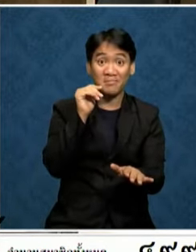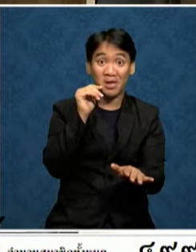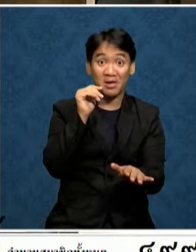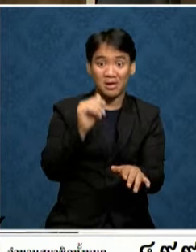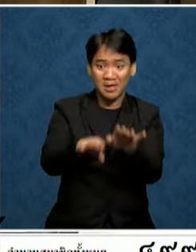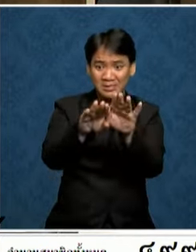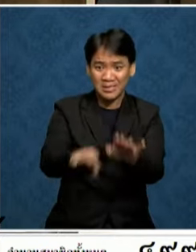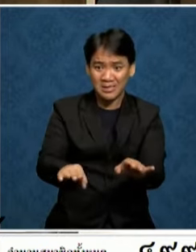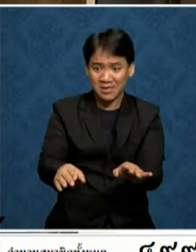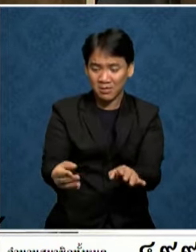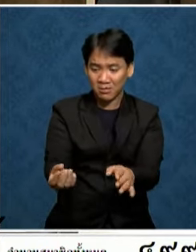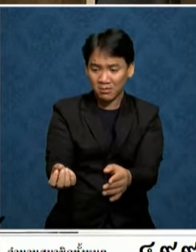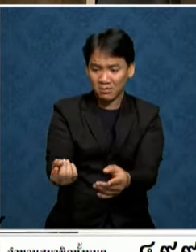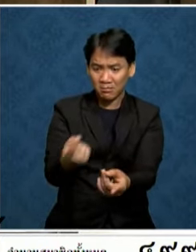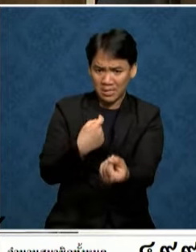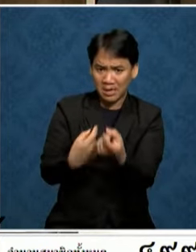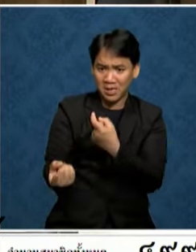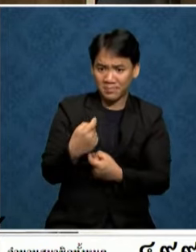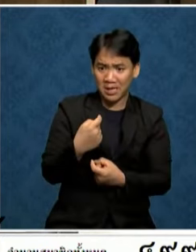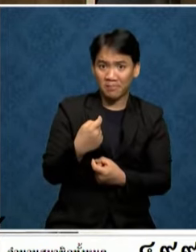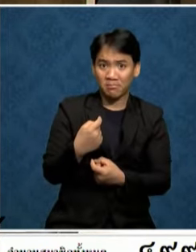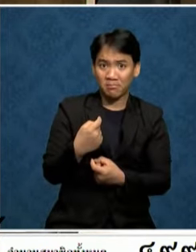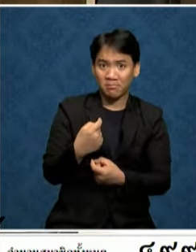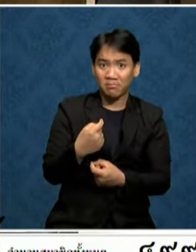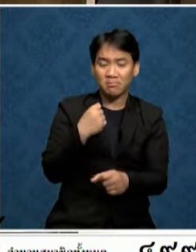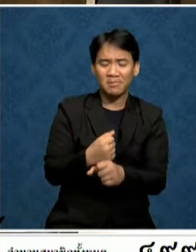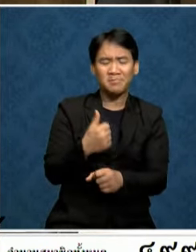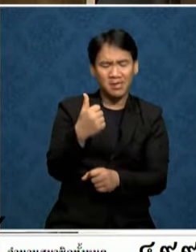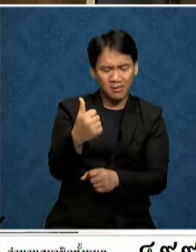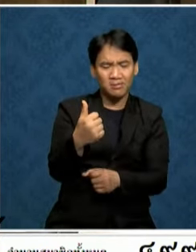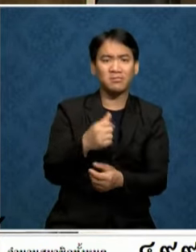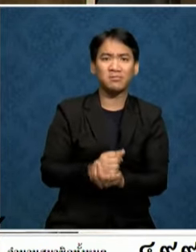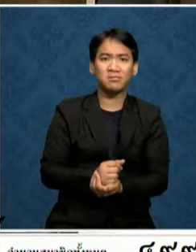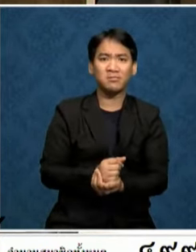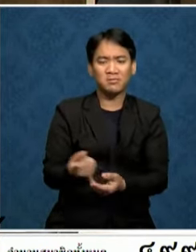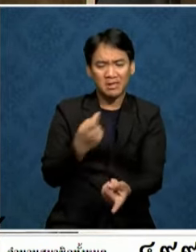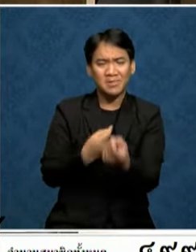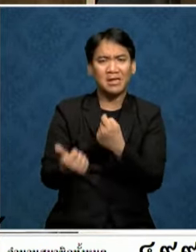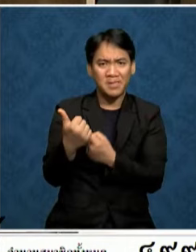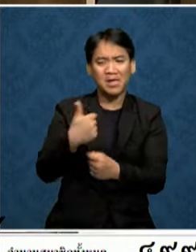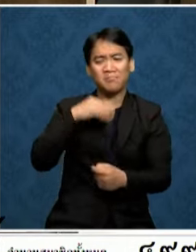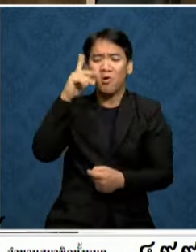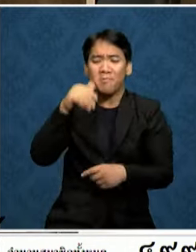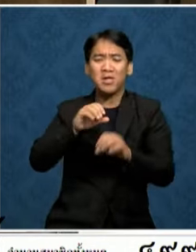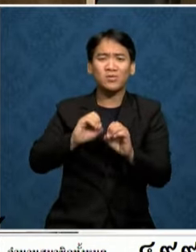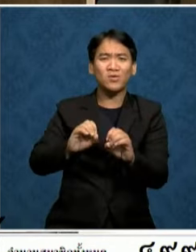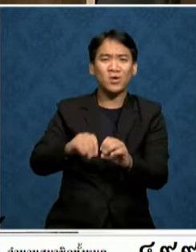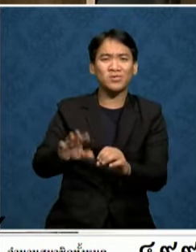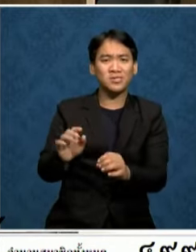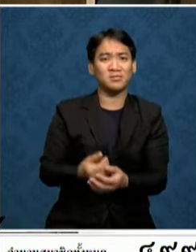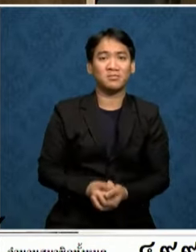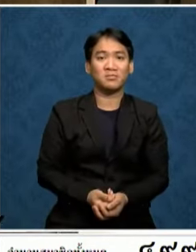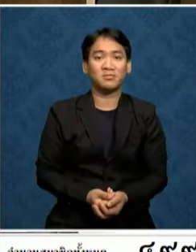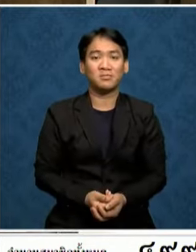พูดเรื่องเพศกับพ่อแม่ได้นี่แหละเราจะช่วยเา้าได้ไวที่สุดค่ะนอกจากนั้นมีคนบอกว่าการที่ทำให้